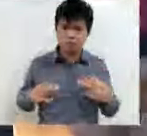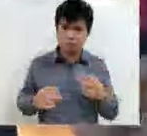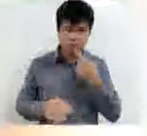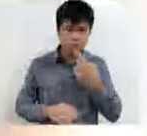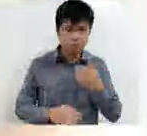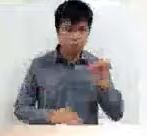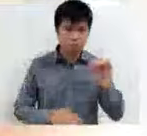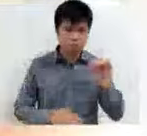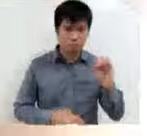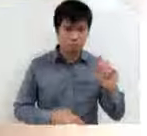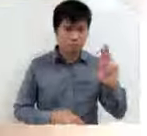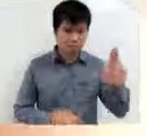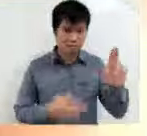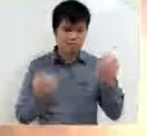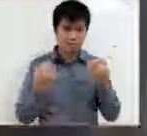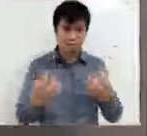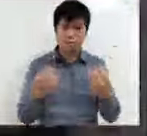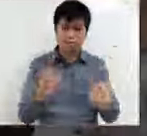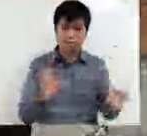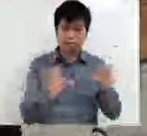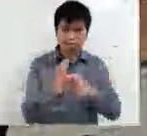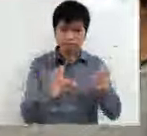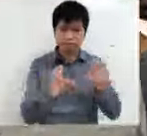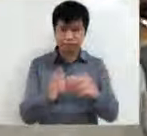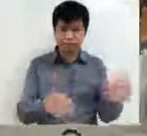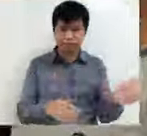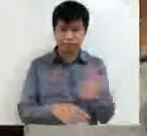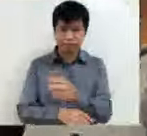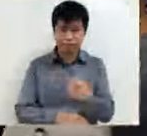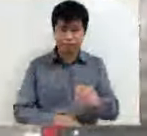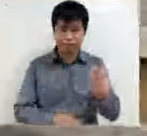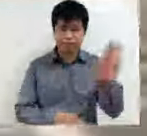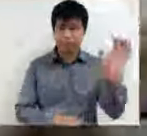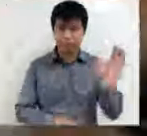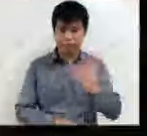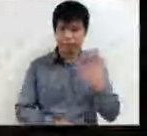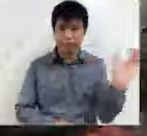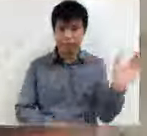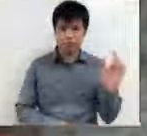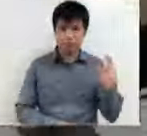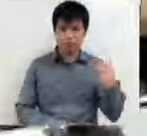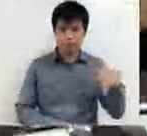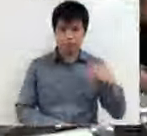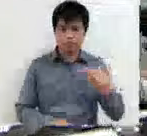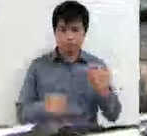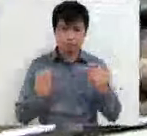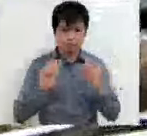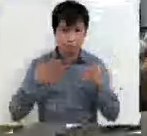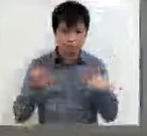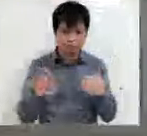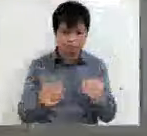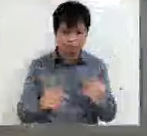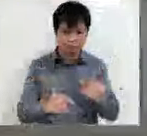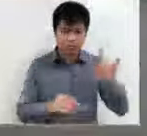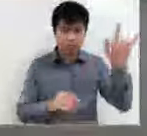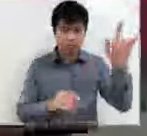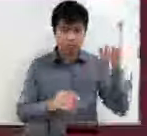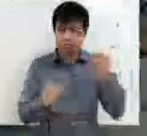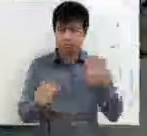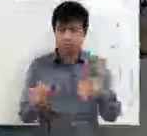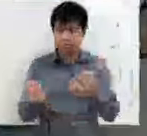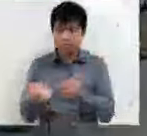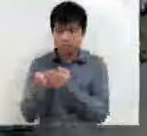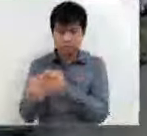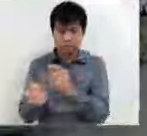babiyahe ngayong Kapaskuhan kumpara nitong undas. Dahil dyan, naka-heightened alert na ang lahat ng airport, pantalan at terminal sa buong bansa. Simula sa